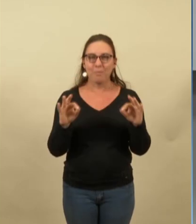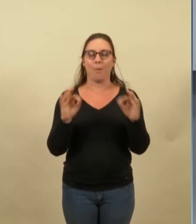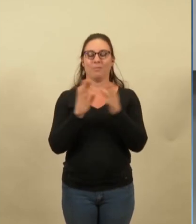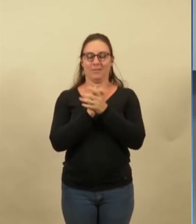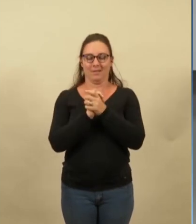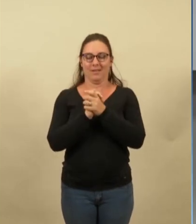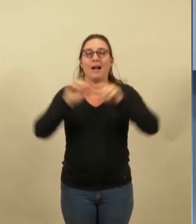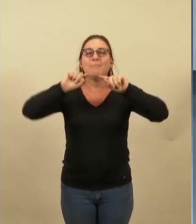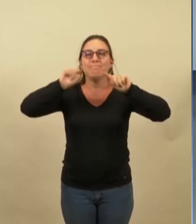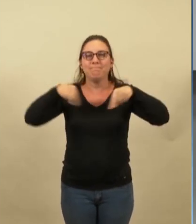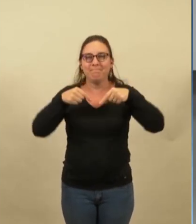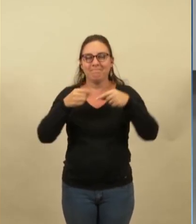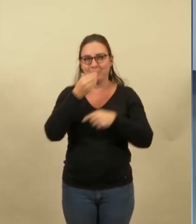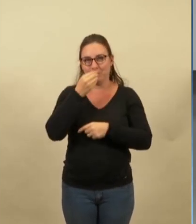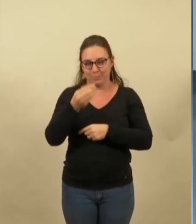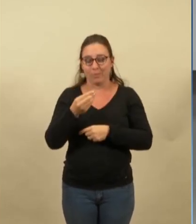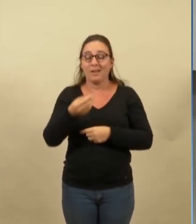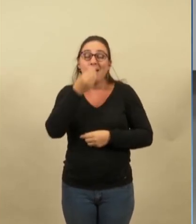sur cette entremède culinaire